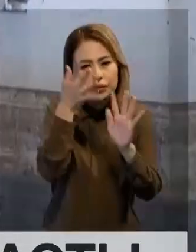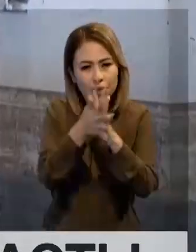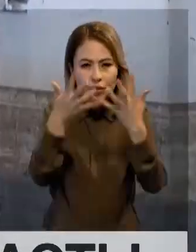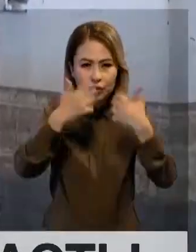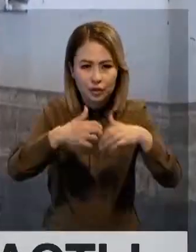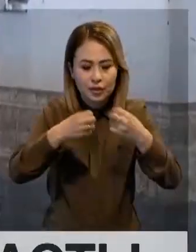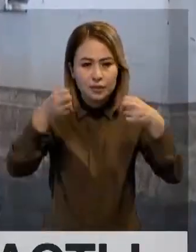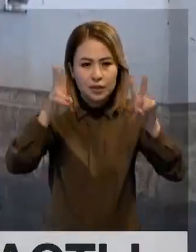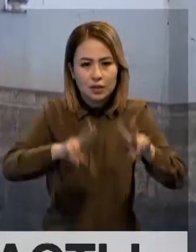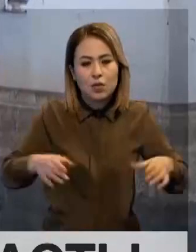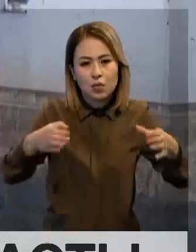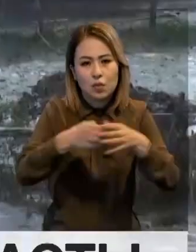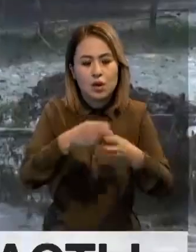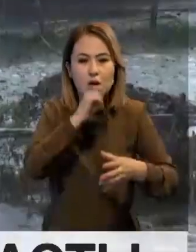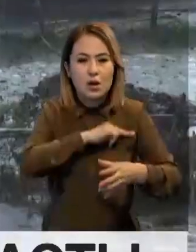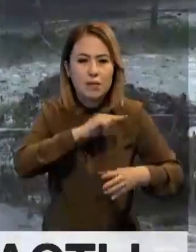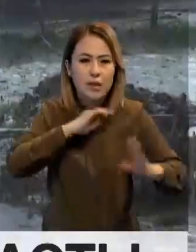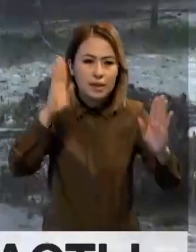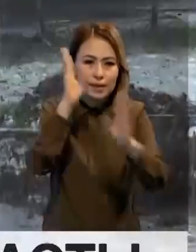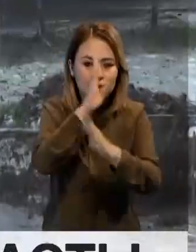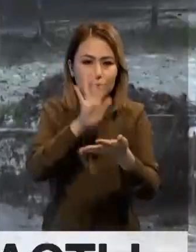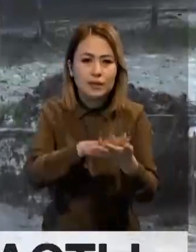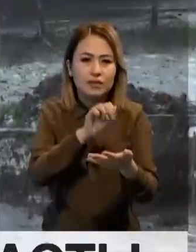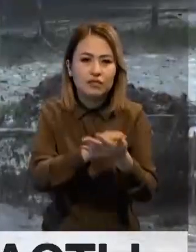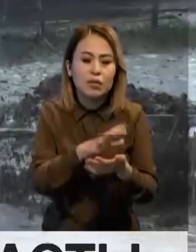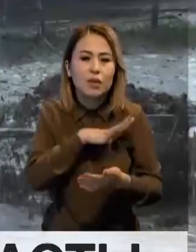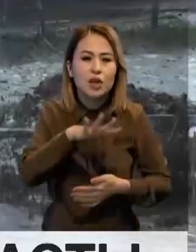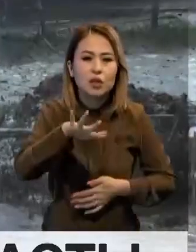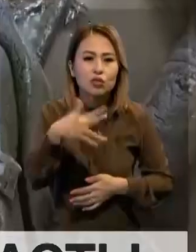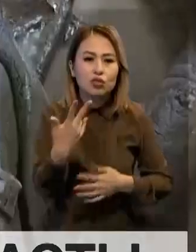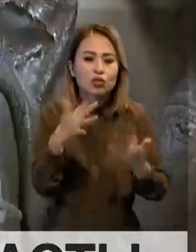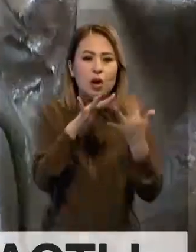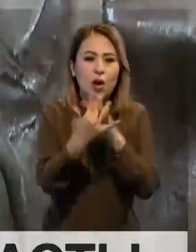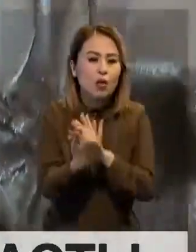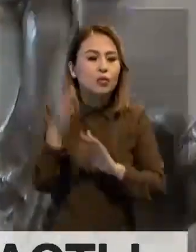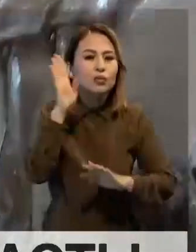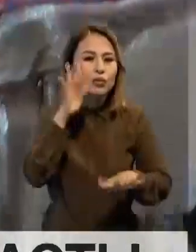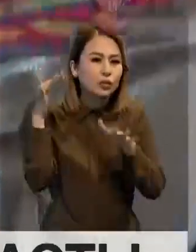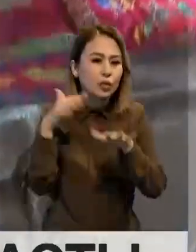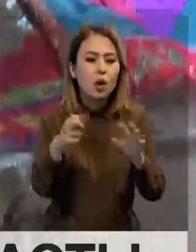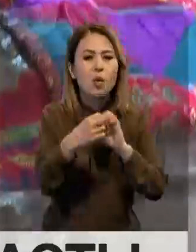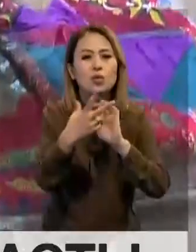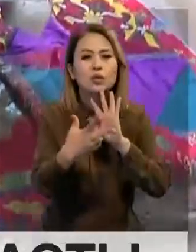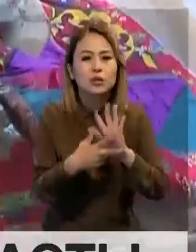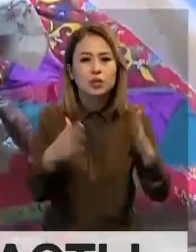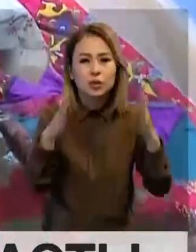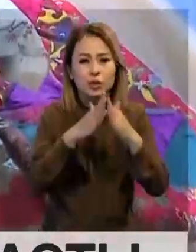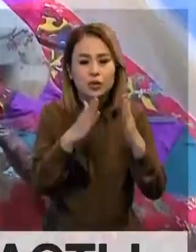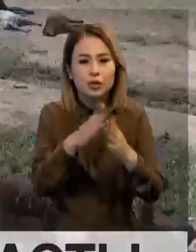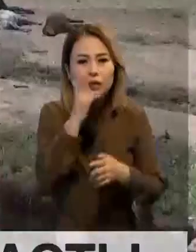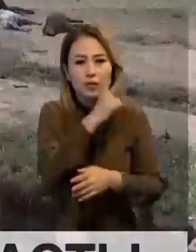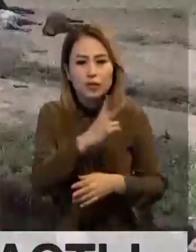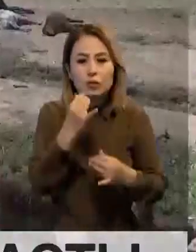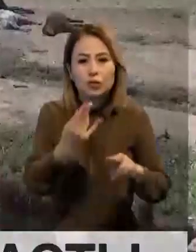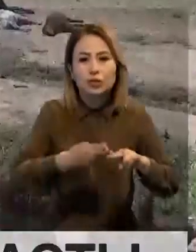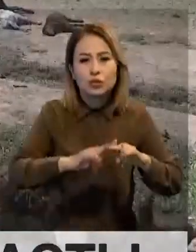үшін арнайы жұмыс тобы құрылды. Табиғи апаттан 5 елді мекенде 53 үйдің ауласына су кірді. 18 баспана жарамсыз деп танылып, 44